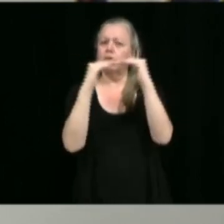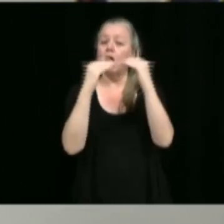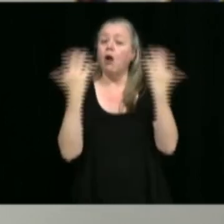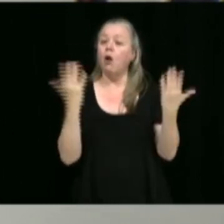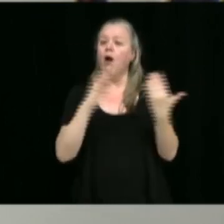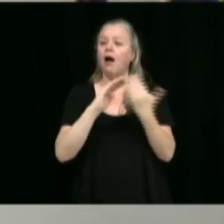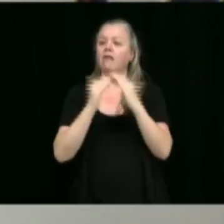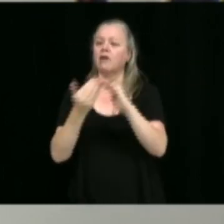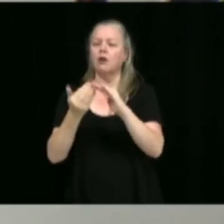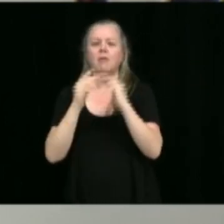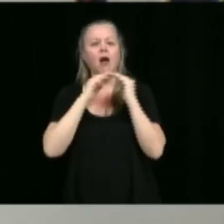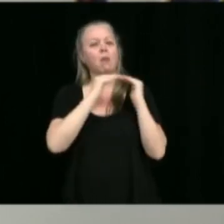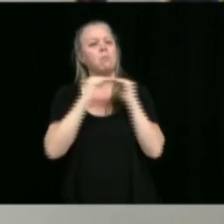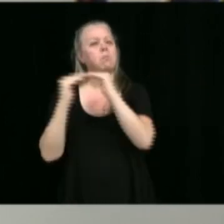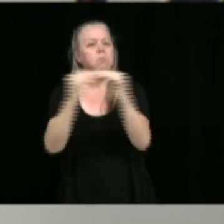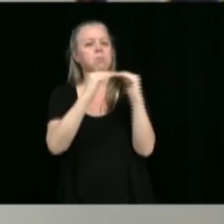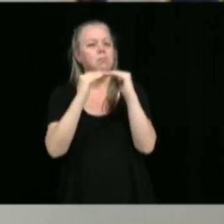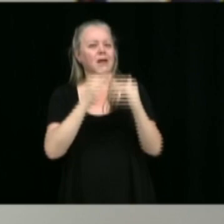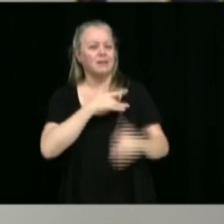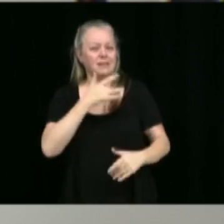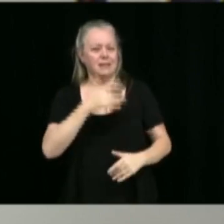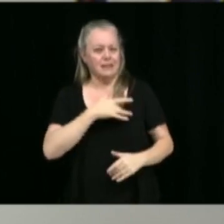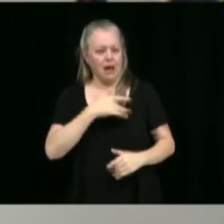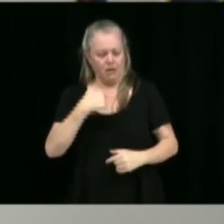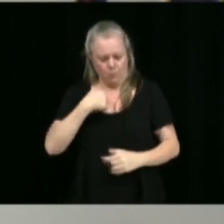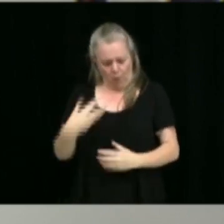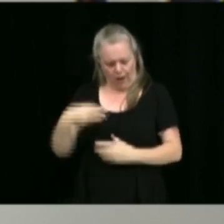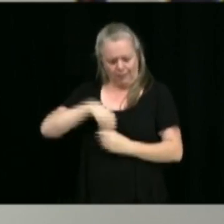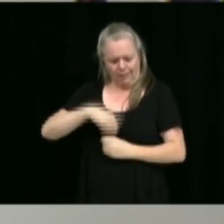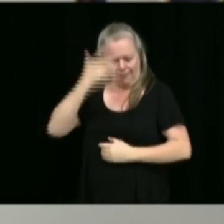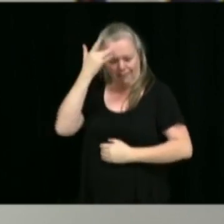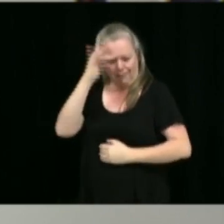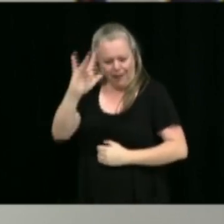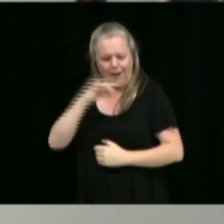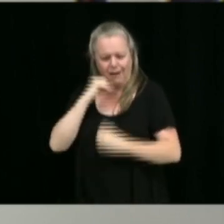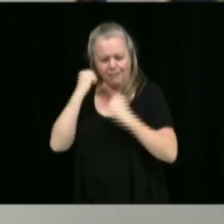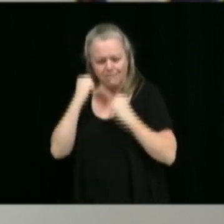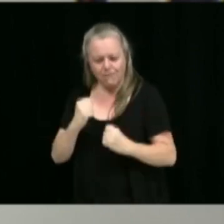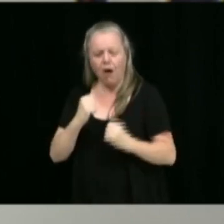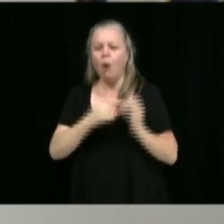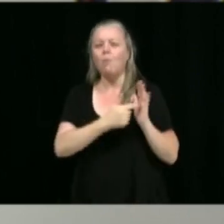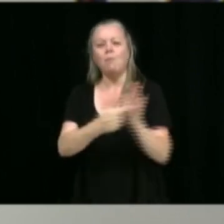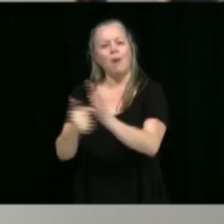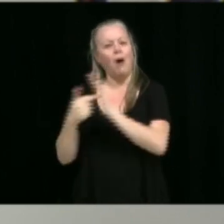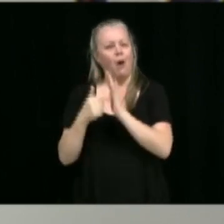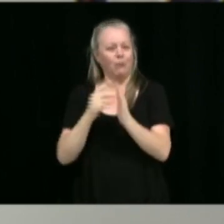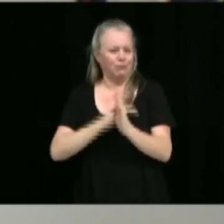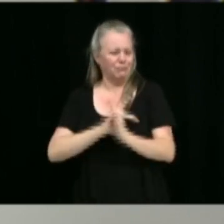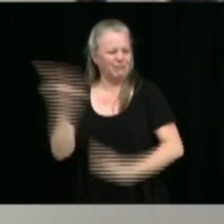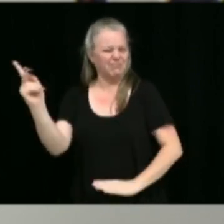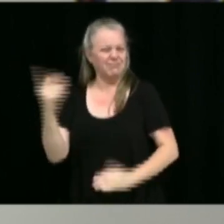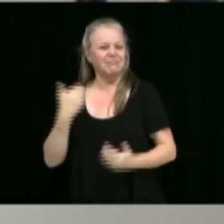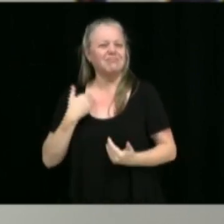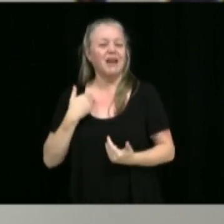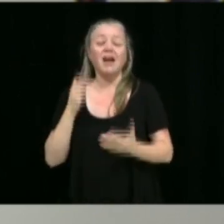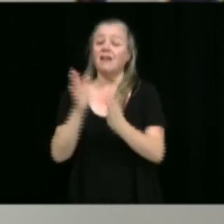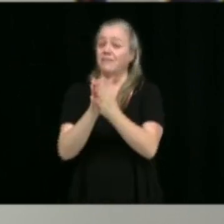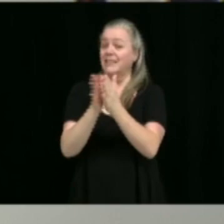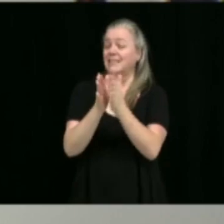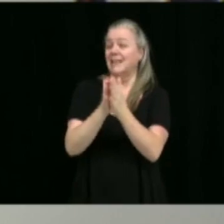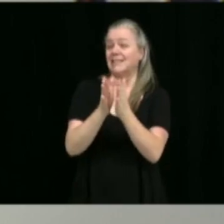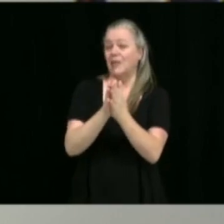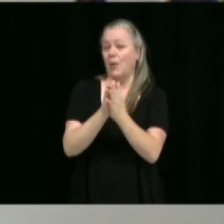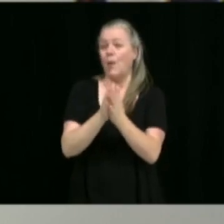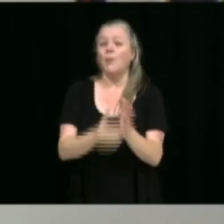la possibilité de déployer son plein potentiel et de s'épanouir en tant que professionnel. Eh bien, félicitations